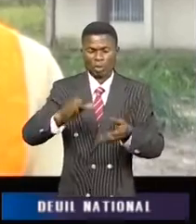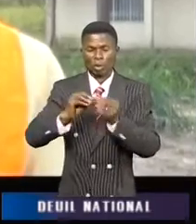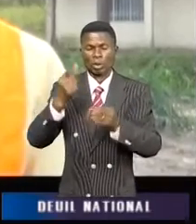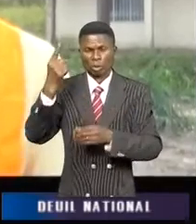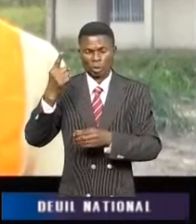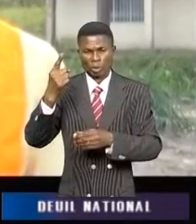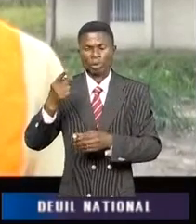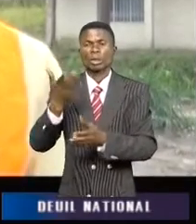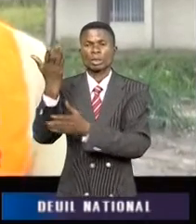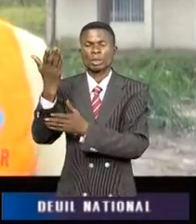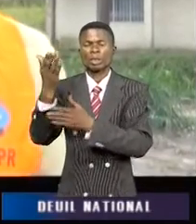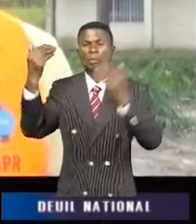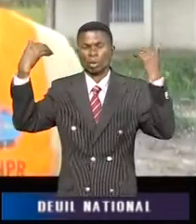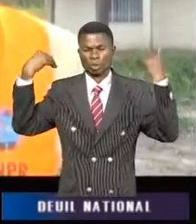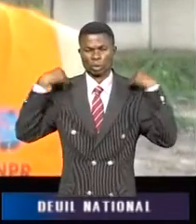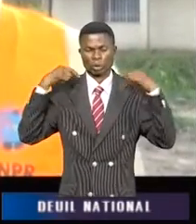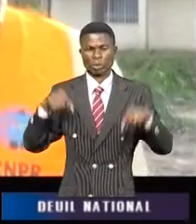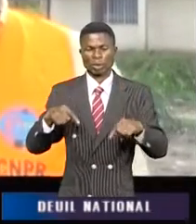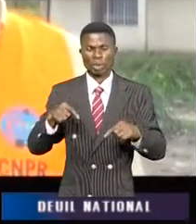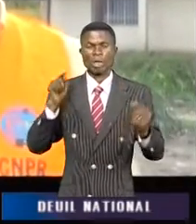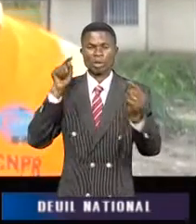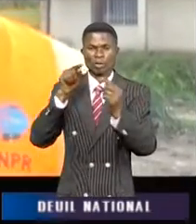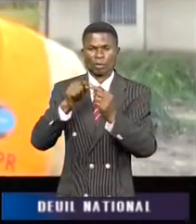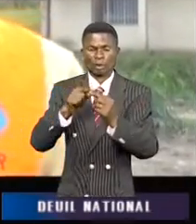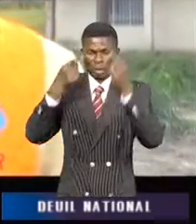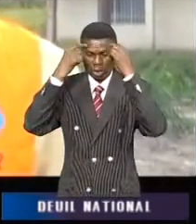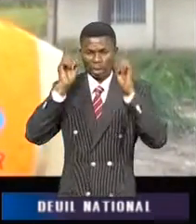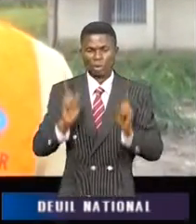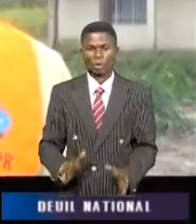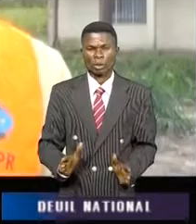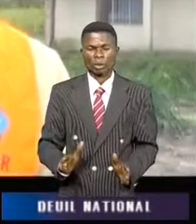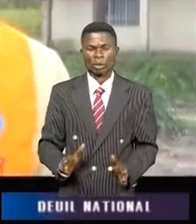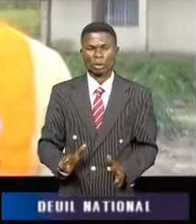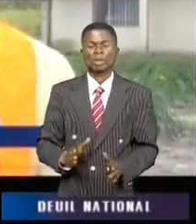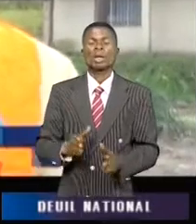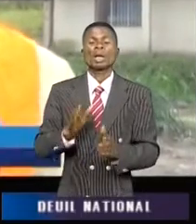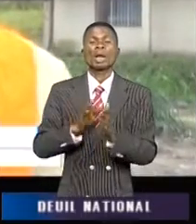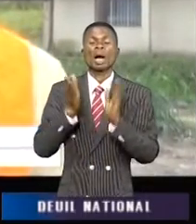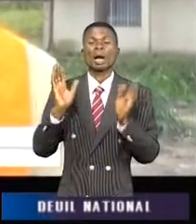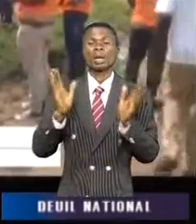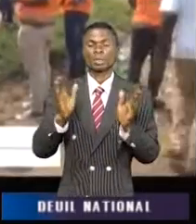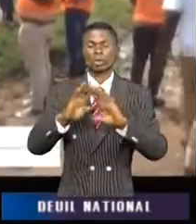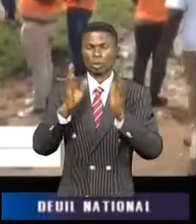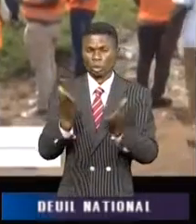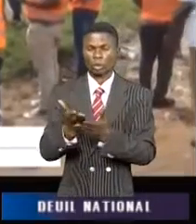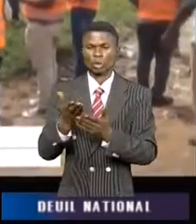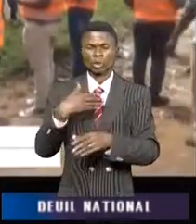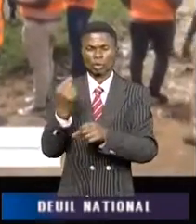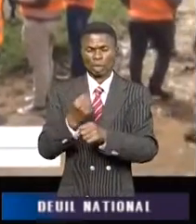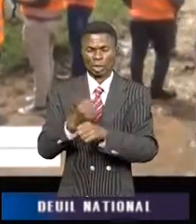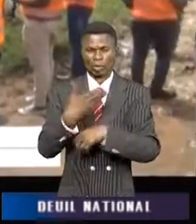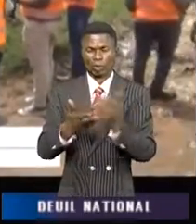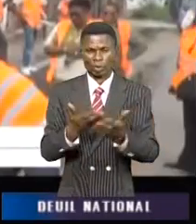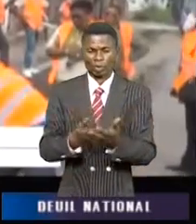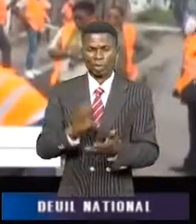allons plaider auprès des autorités, auprès des décideurs, qu'ils puissent faire attention à tout ce que nous faisons. La CNPR est